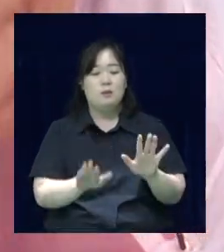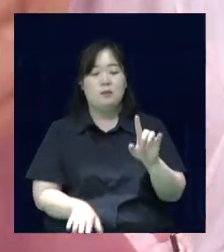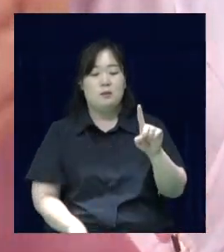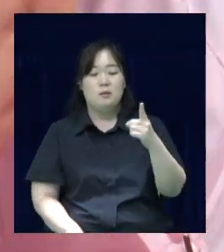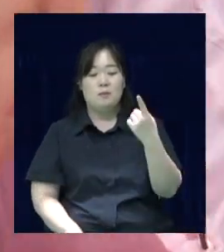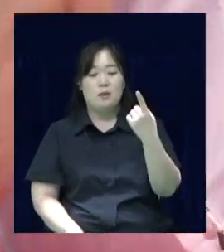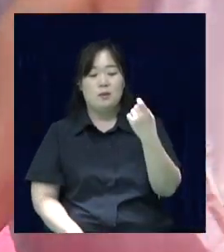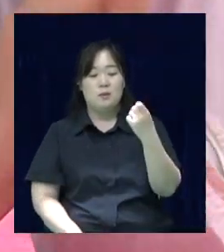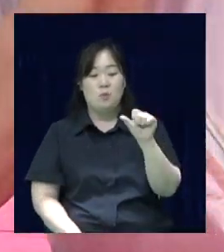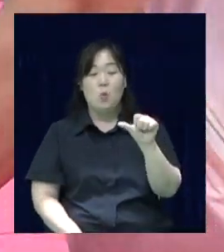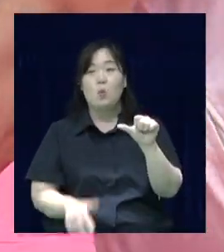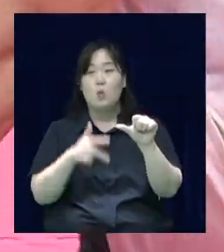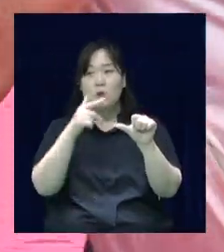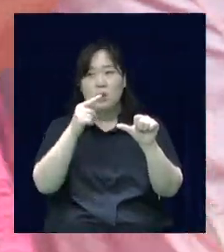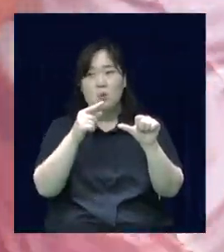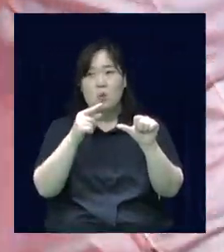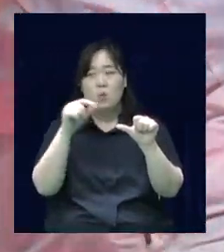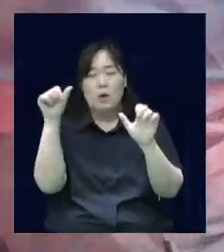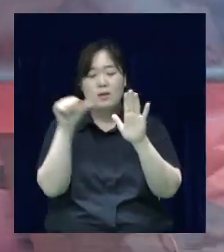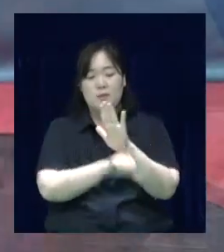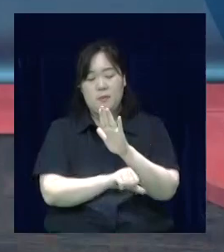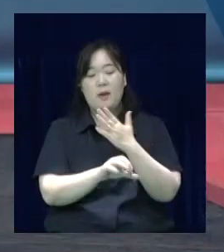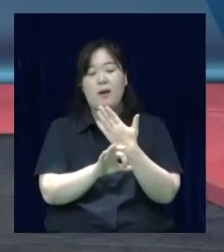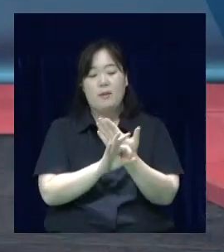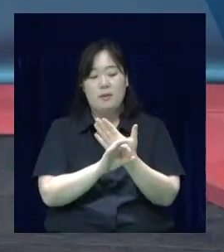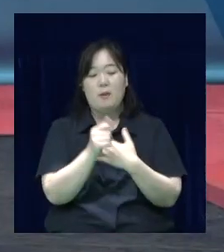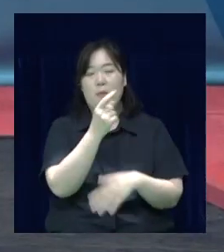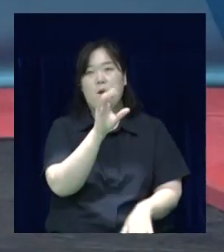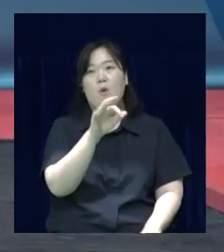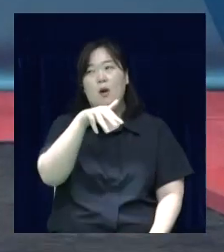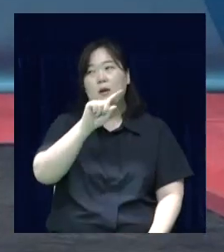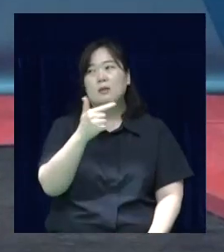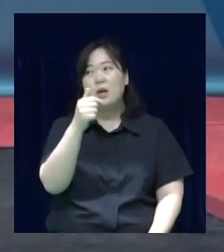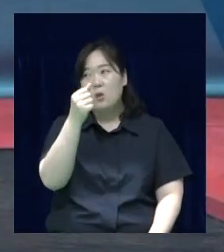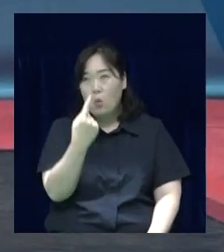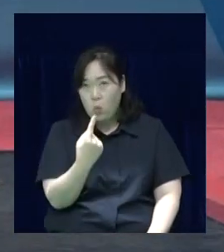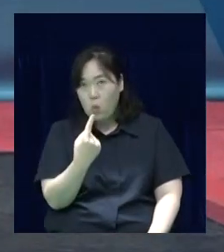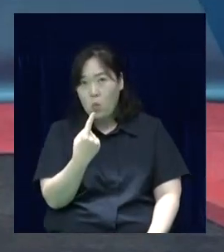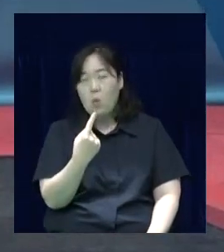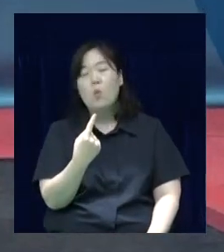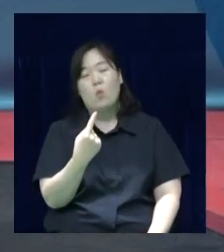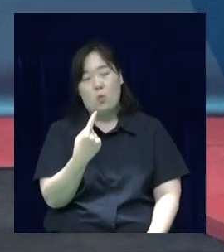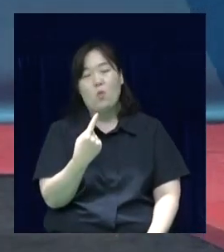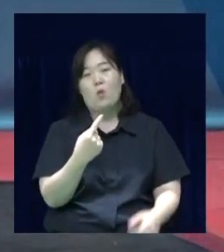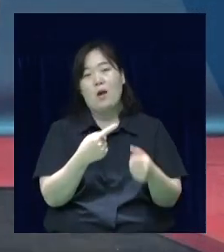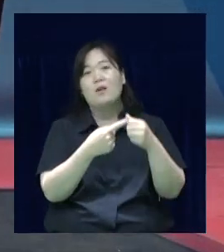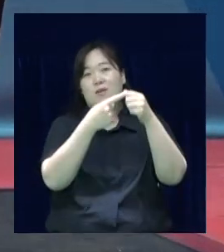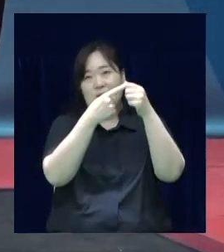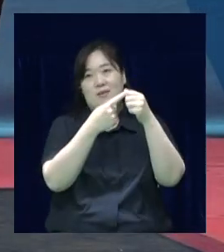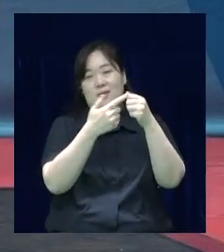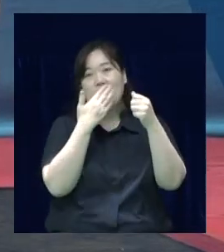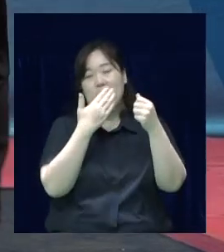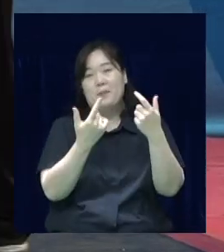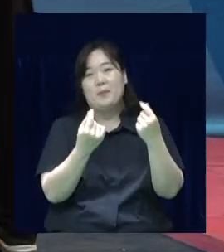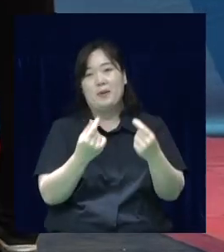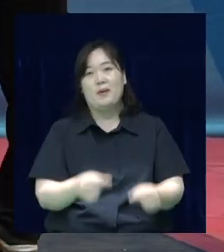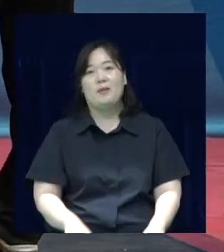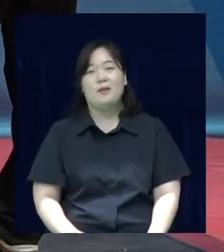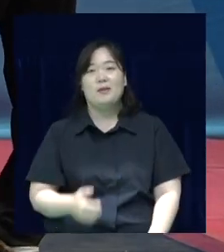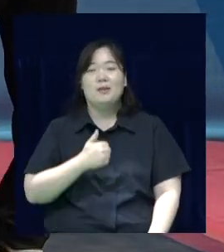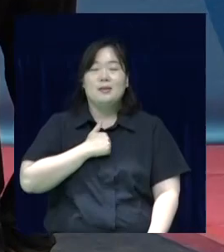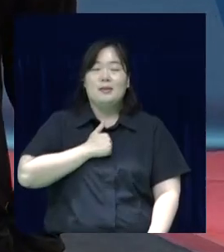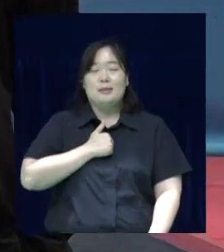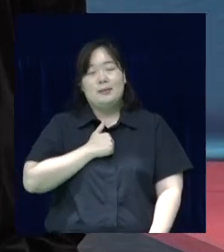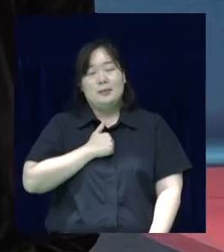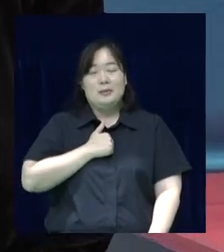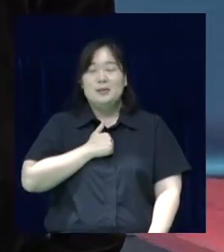실패하게 된다면 황찬호 선수가 1위로 등극하게 됩니다. 그렇죠. 자, 이 부분 자존심이 걸린 부분이기